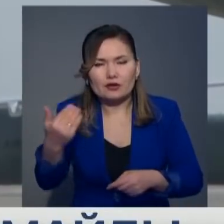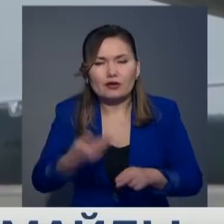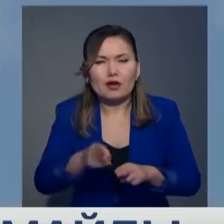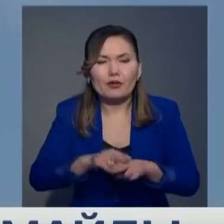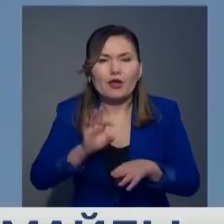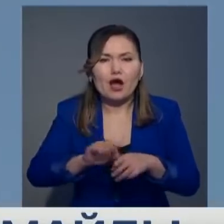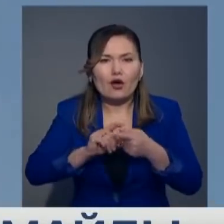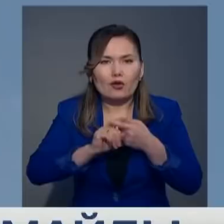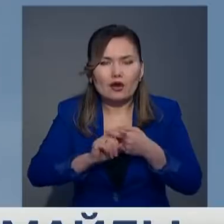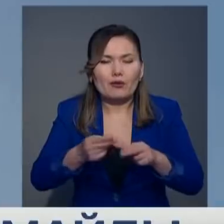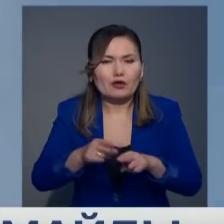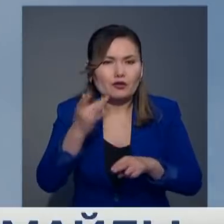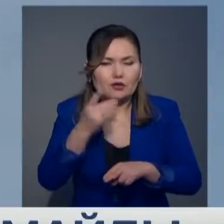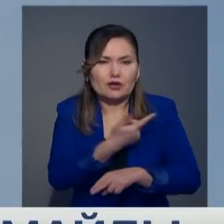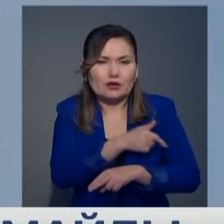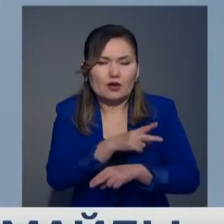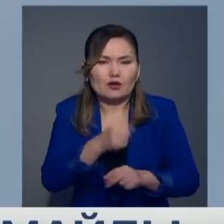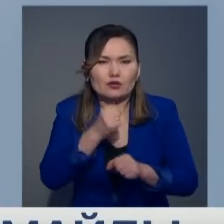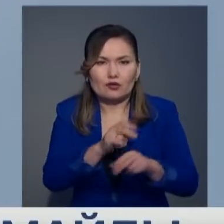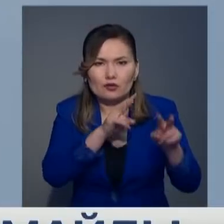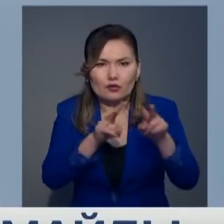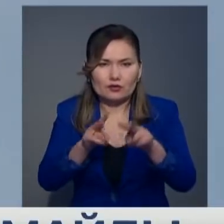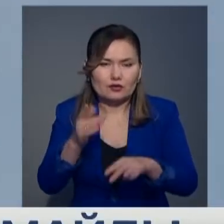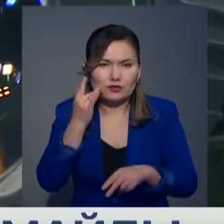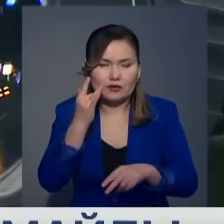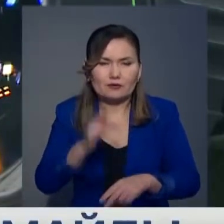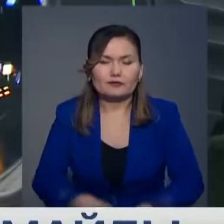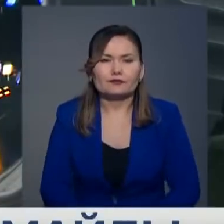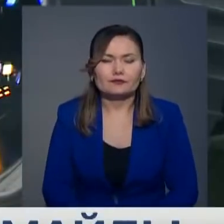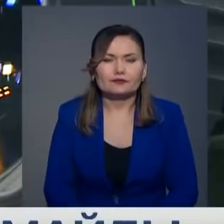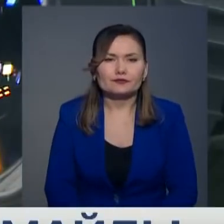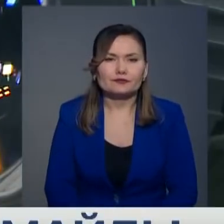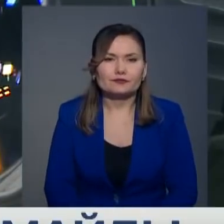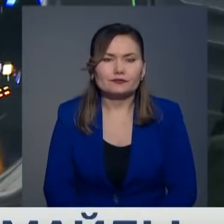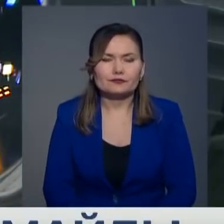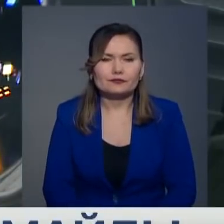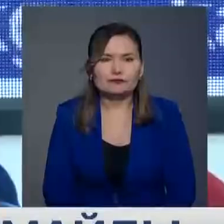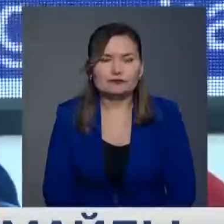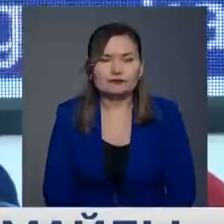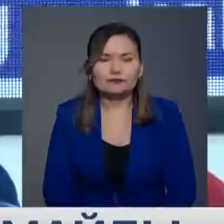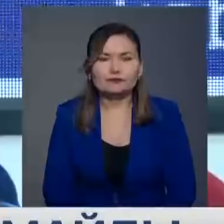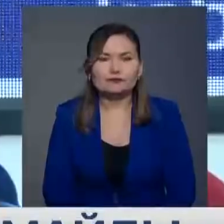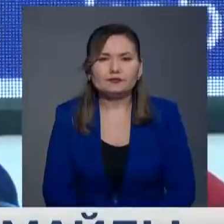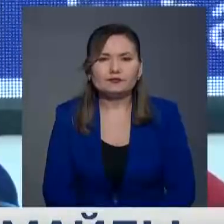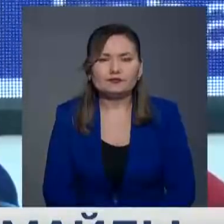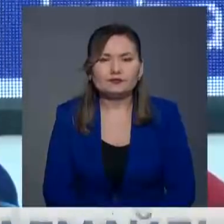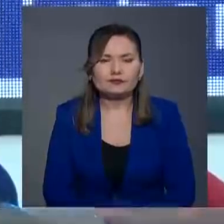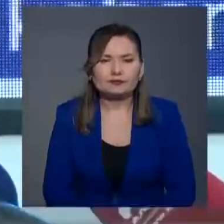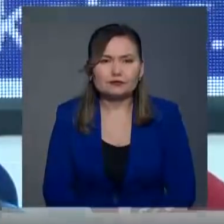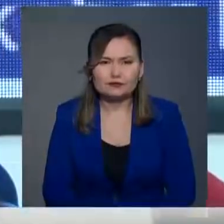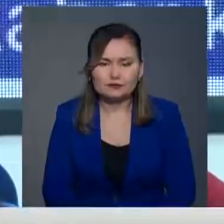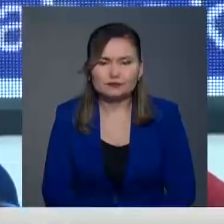коронавирусқа қатысты жағдайды мұқият бақылауға алғанын мәлімдеді. Республика подтвержденных случаев коронавируса